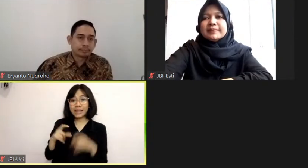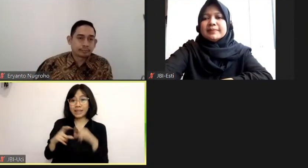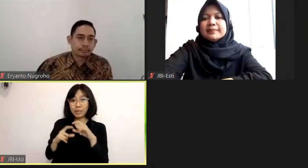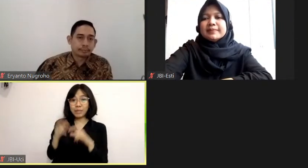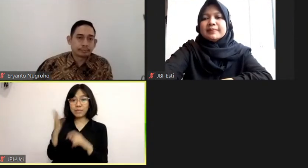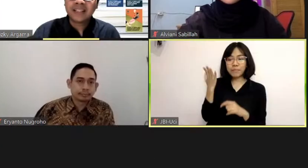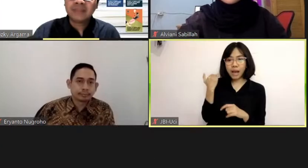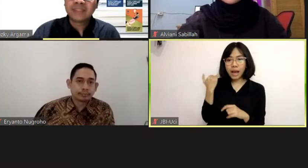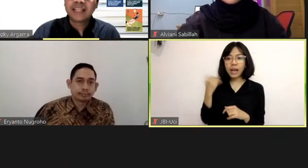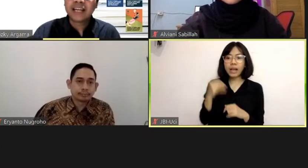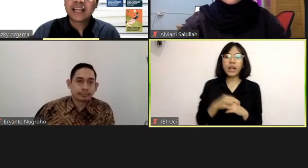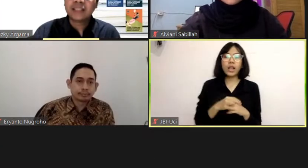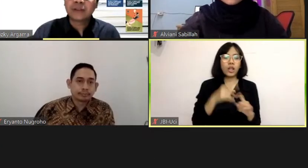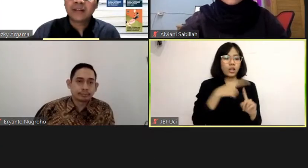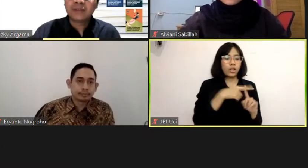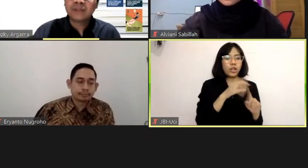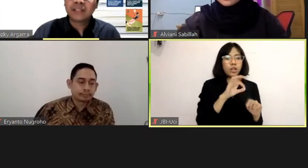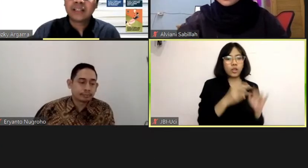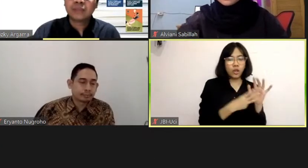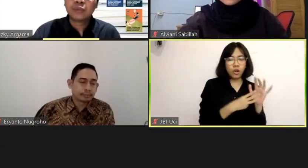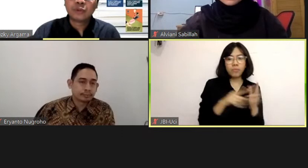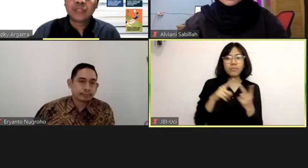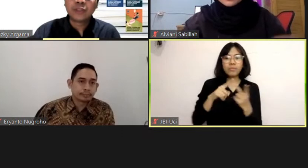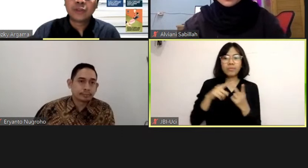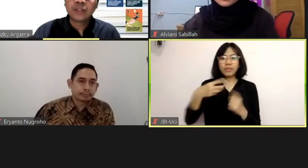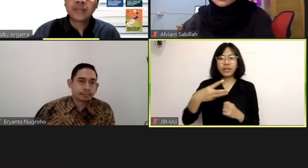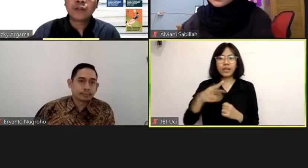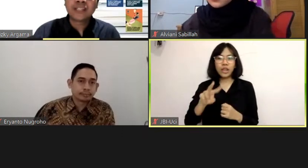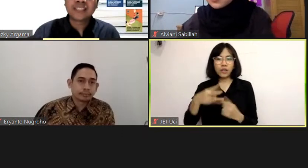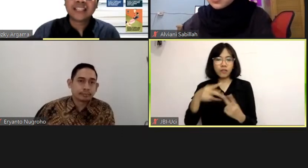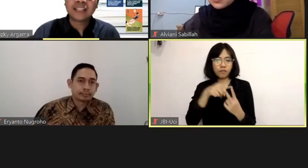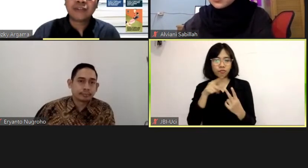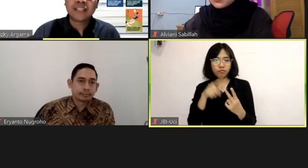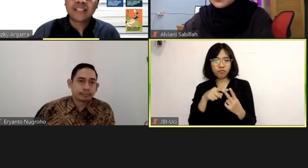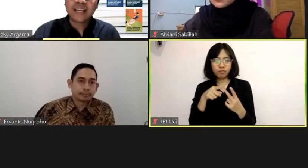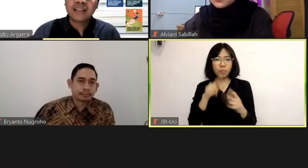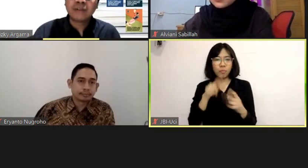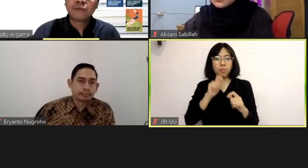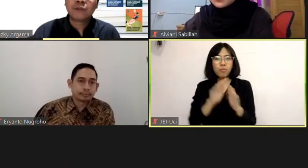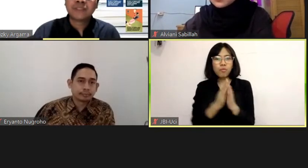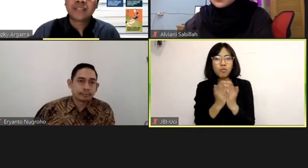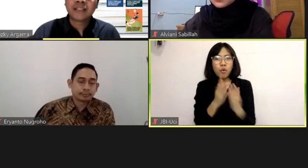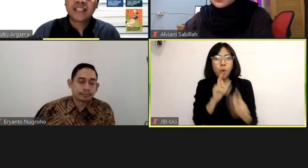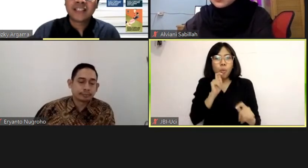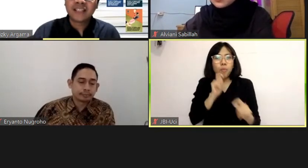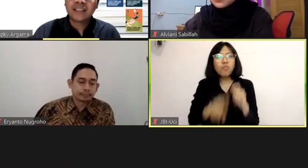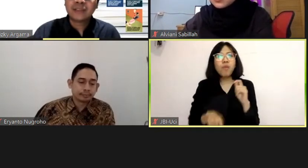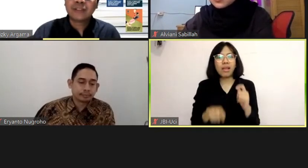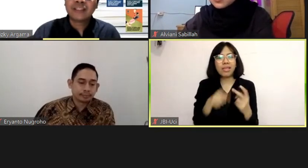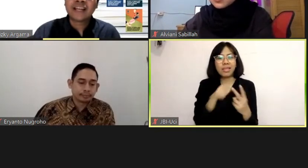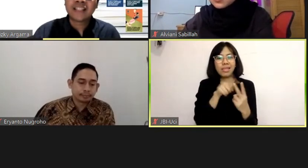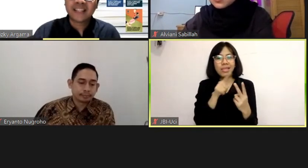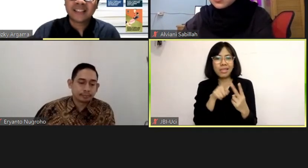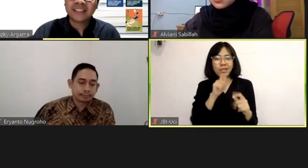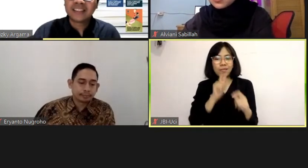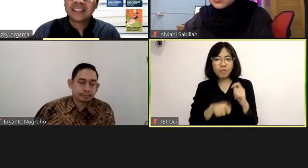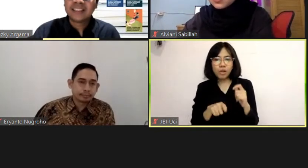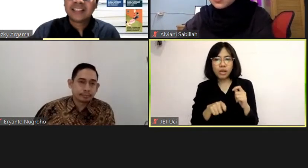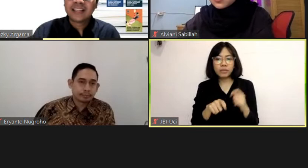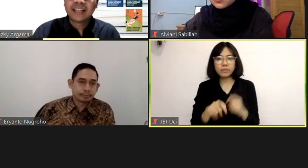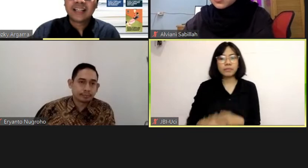Eve Warburton menjadi editor buku berjudul Democracy in Indonesia, From Stagnation to Regression.